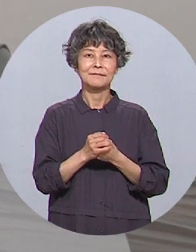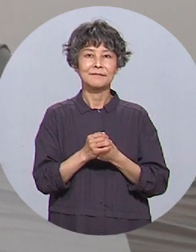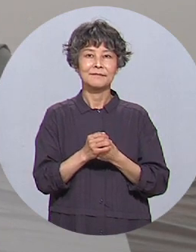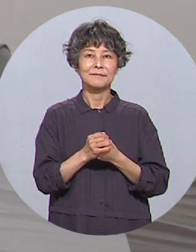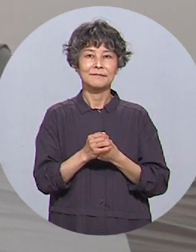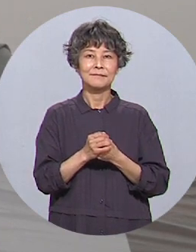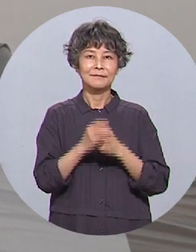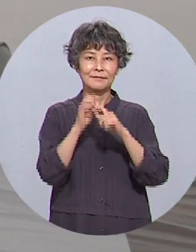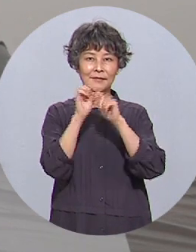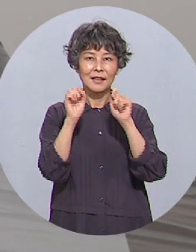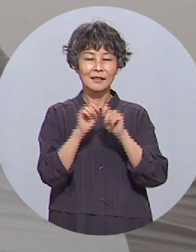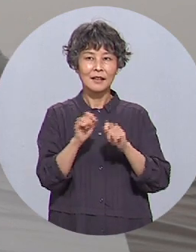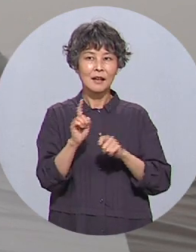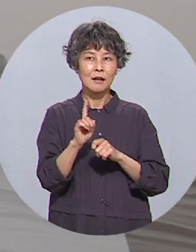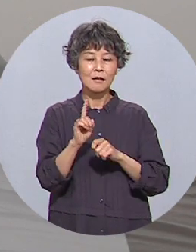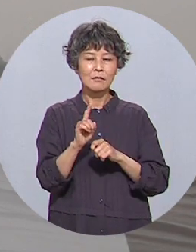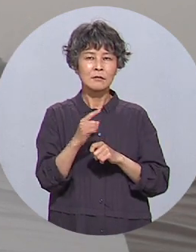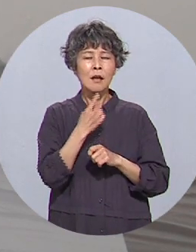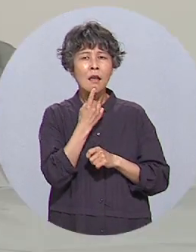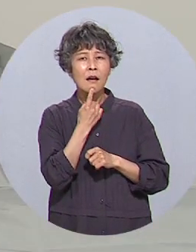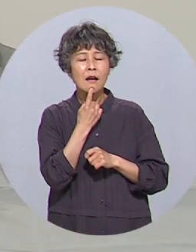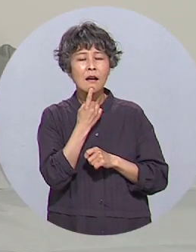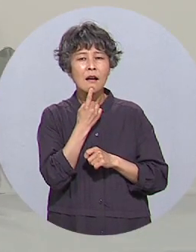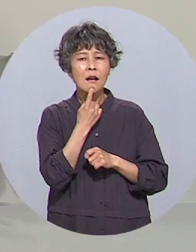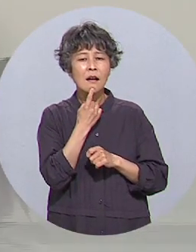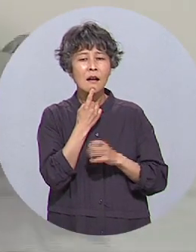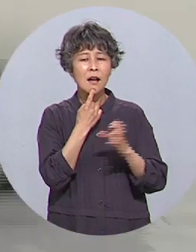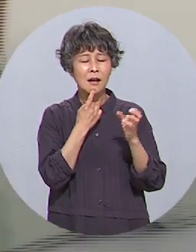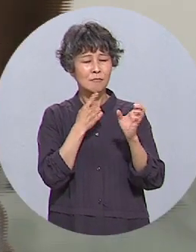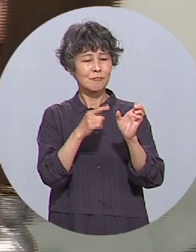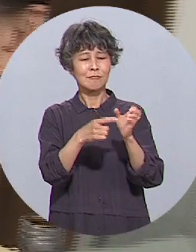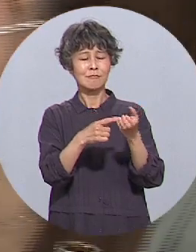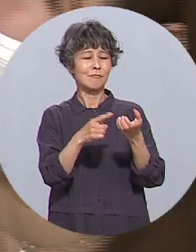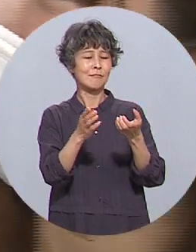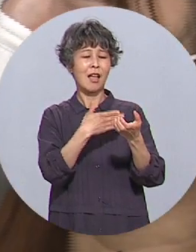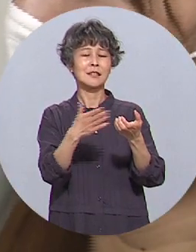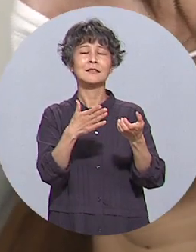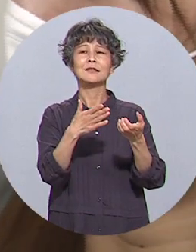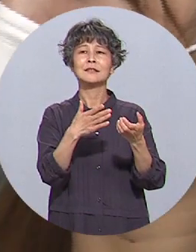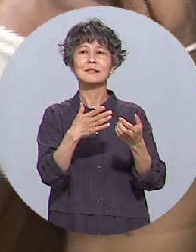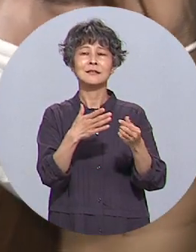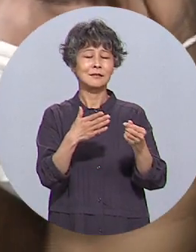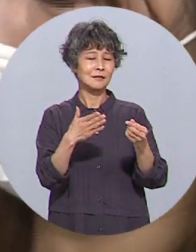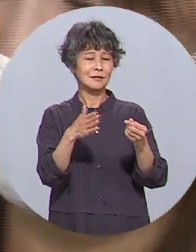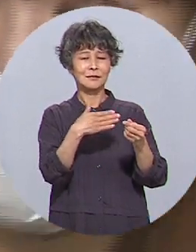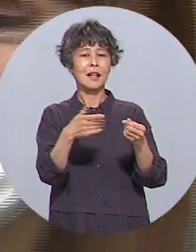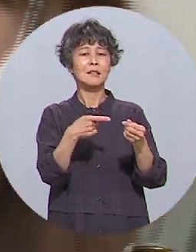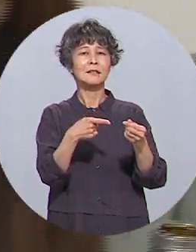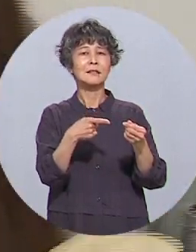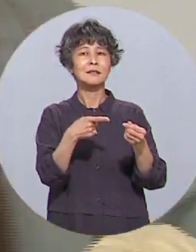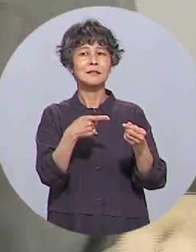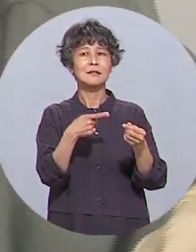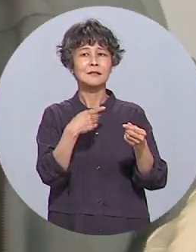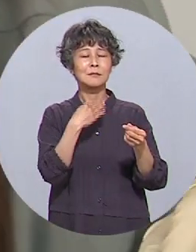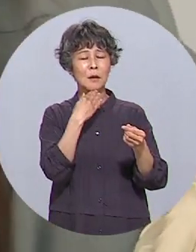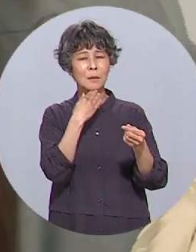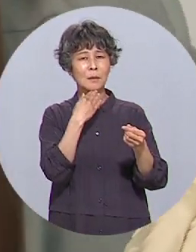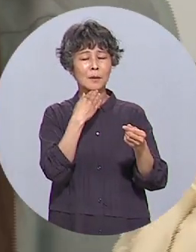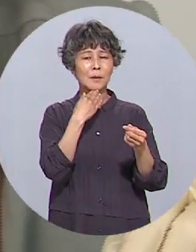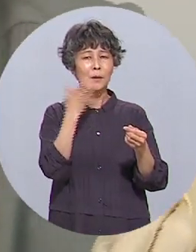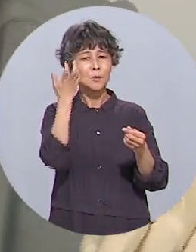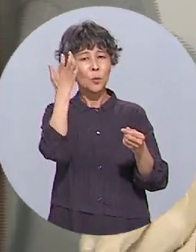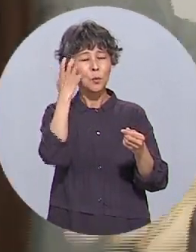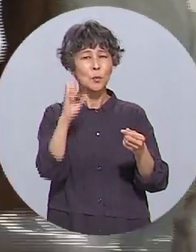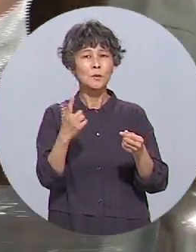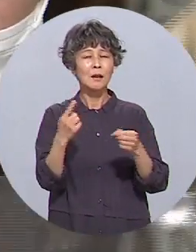どうだ、あれ映ってないんだけど。ちょっと待って、あれちょっと待って、想像と